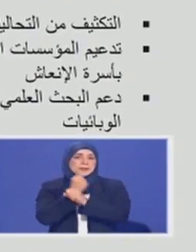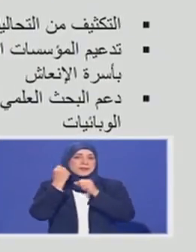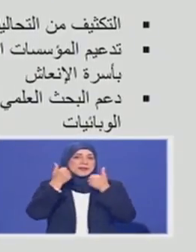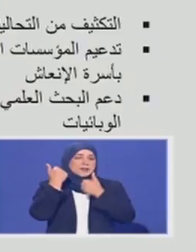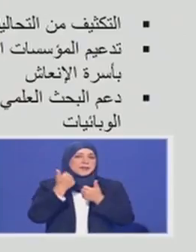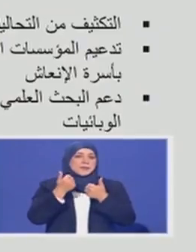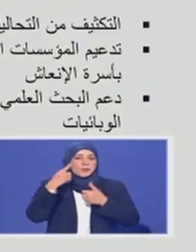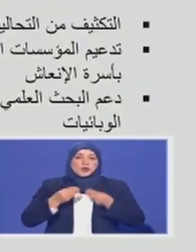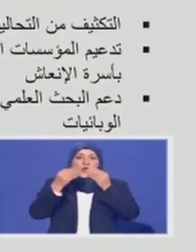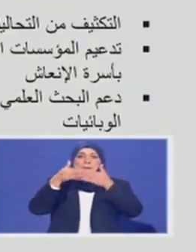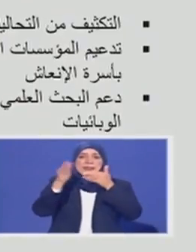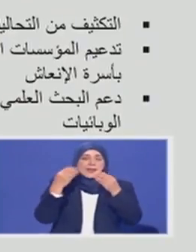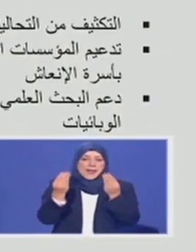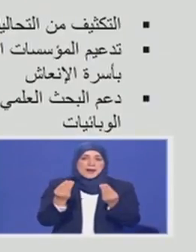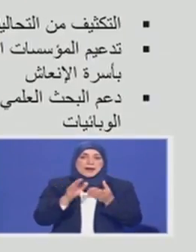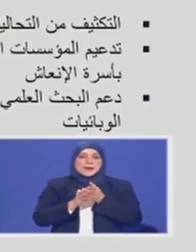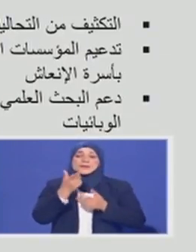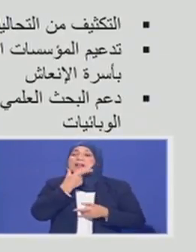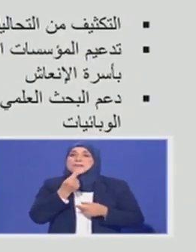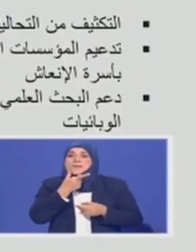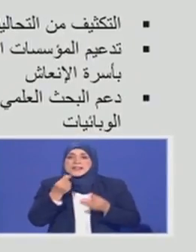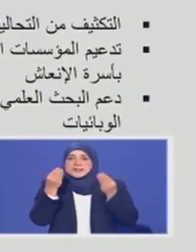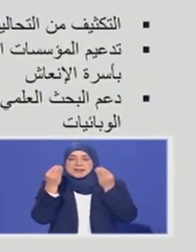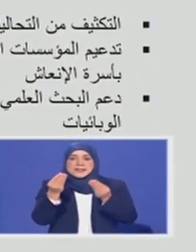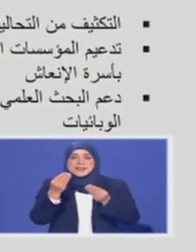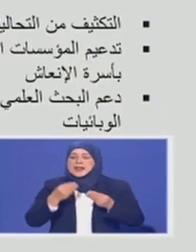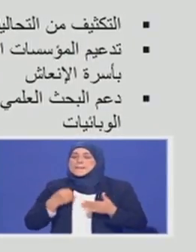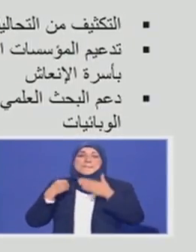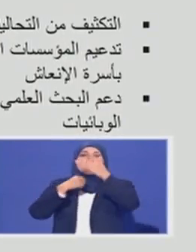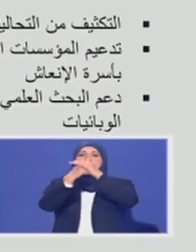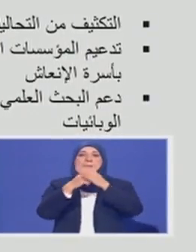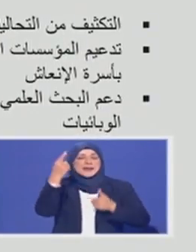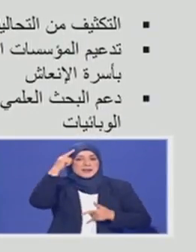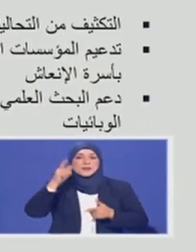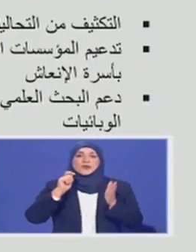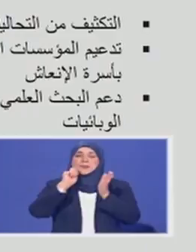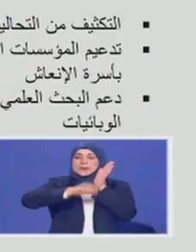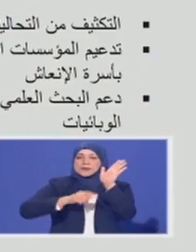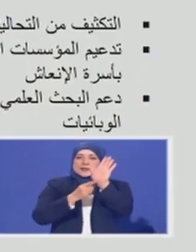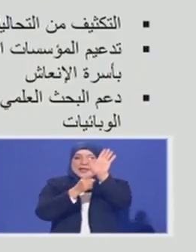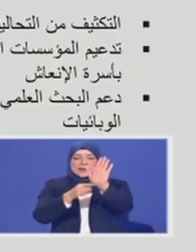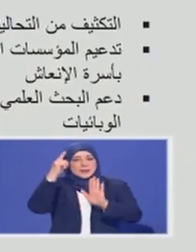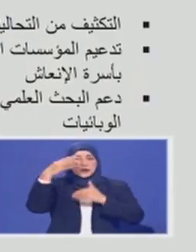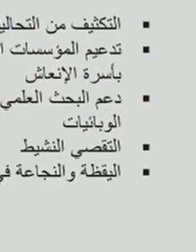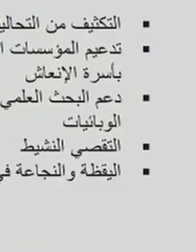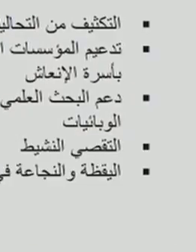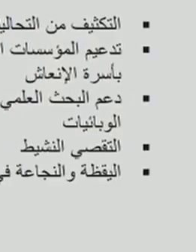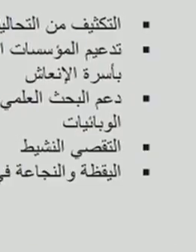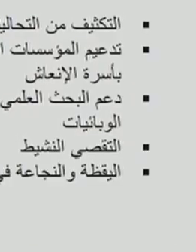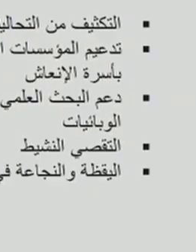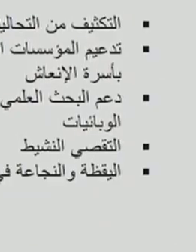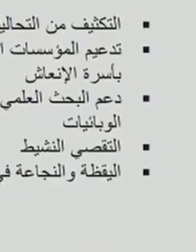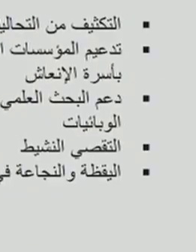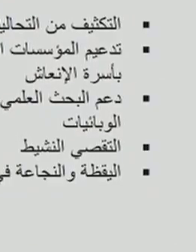توفير الملتزمات التسهيل أقصر ما يمكن بالنسبة للتراخيص هذه كلها التزامات